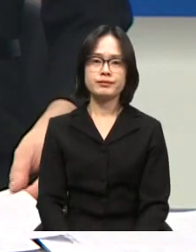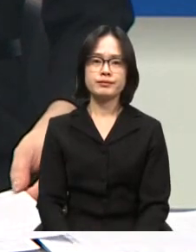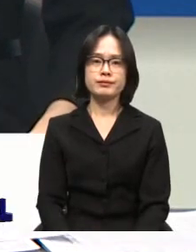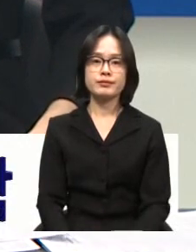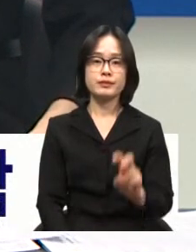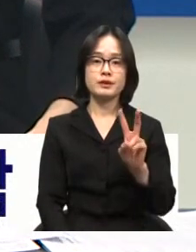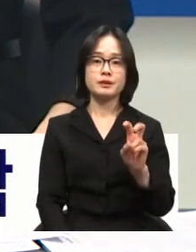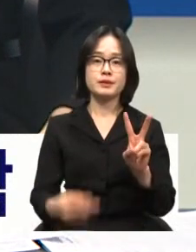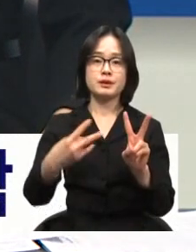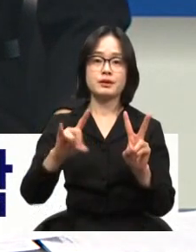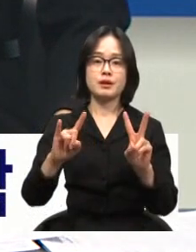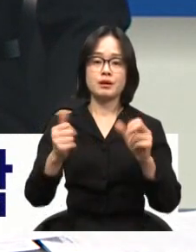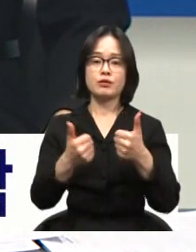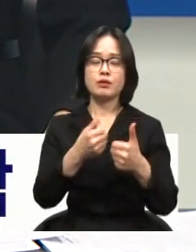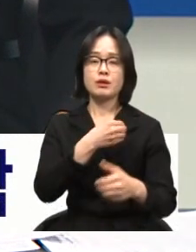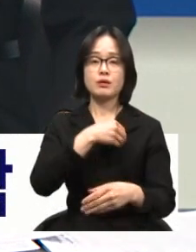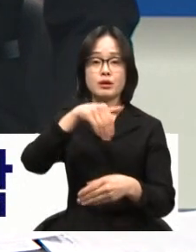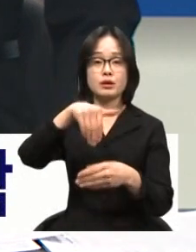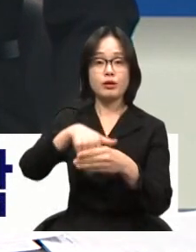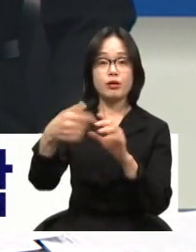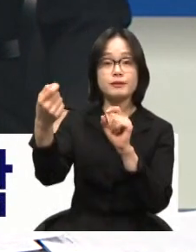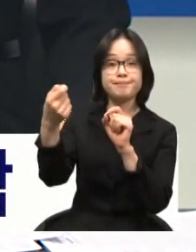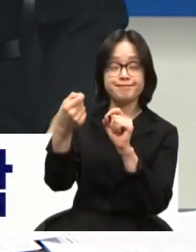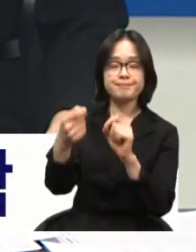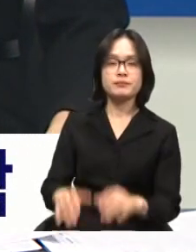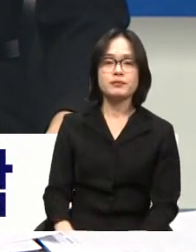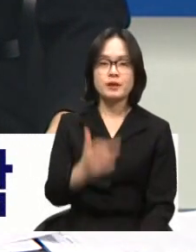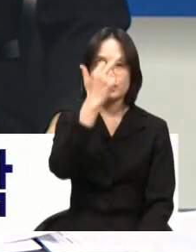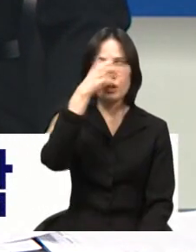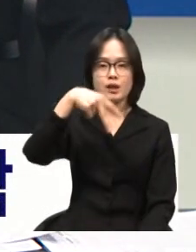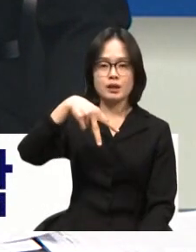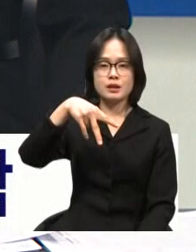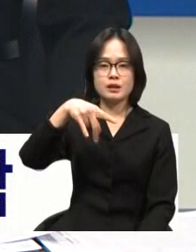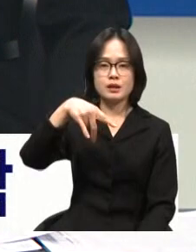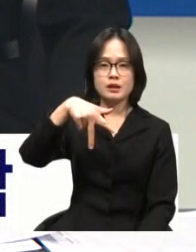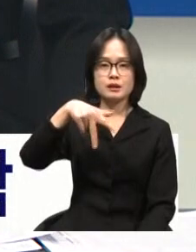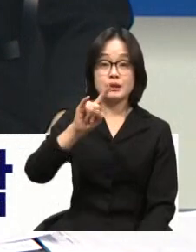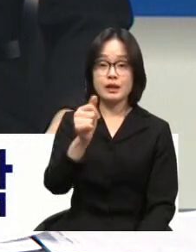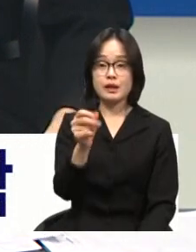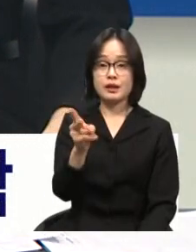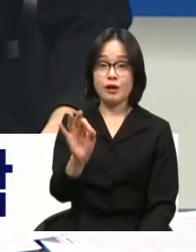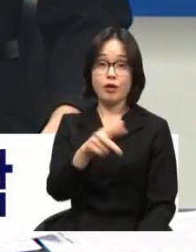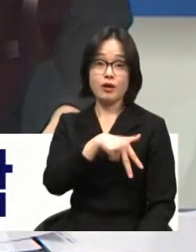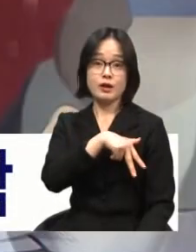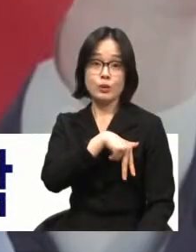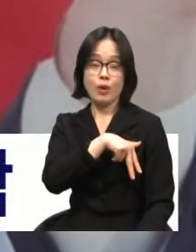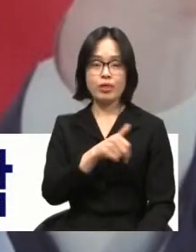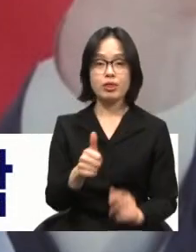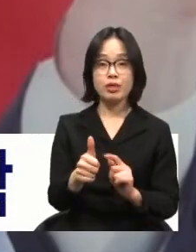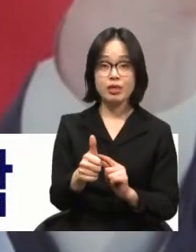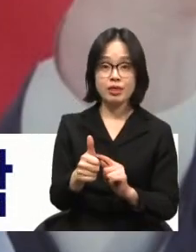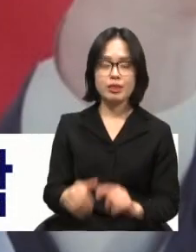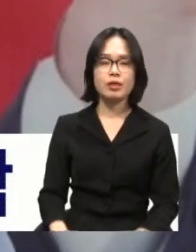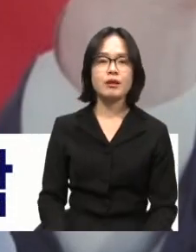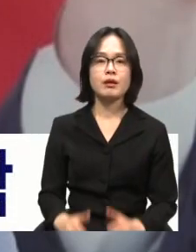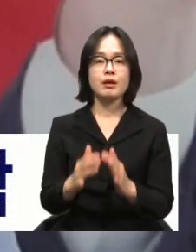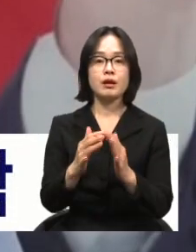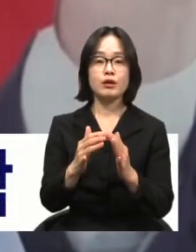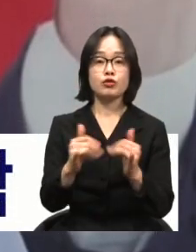22대 국회의원 선거를 앞둔 국민의 임 최재영 의원이 국회의원 불체포 특권을 포기한다는 서약 챌린지를